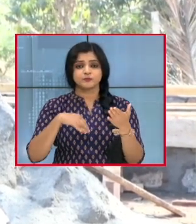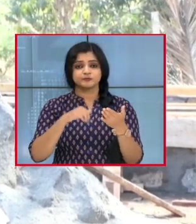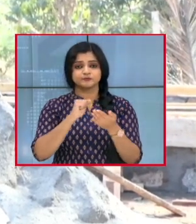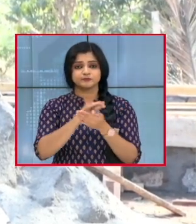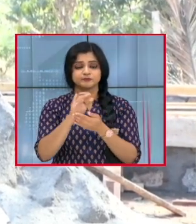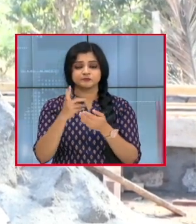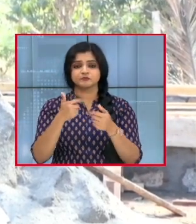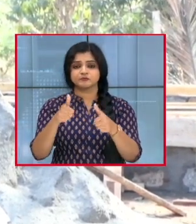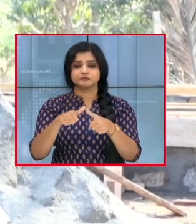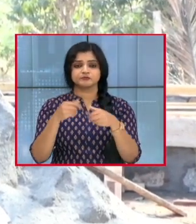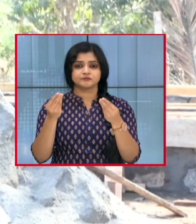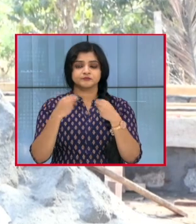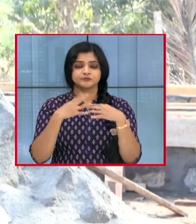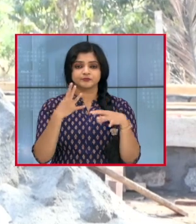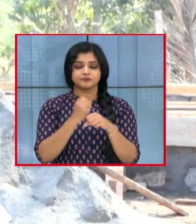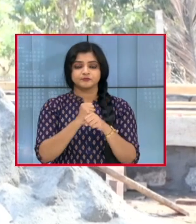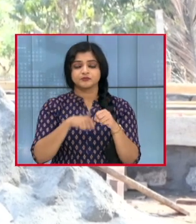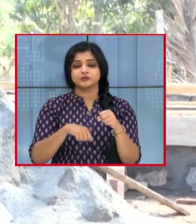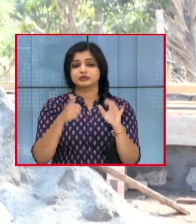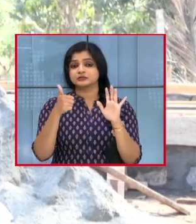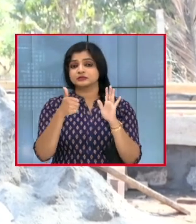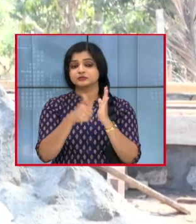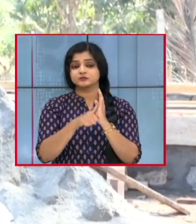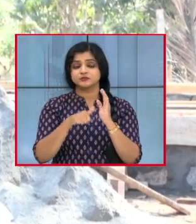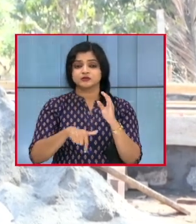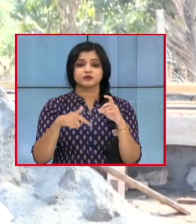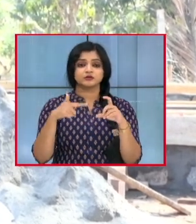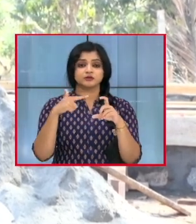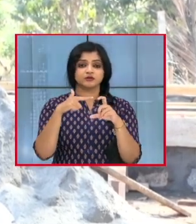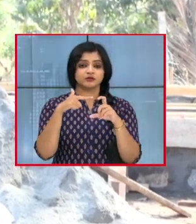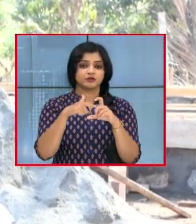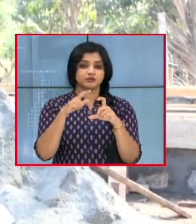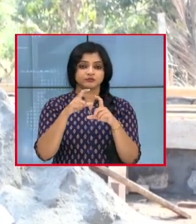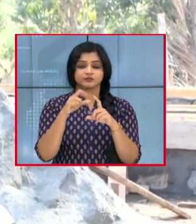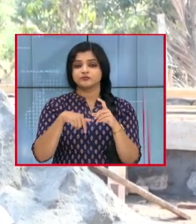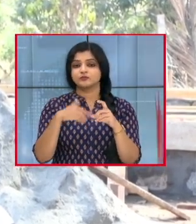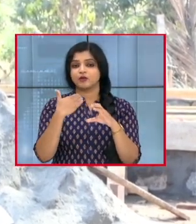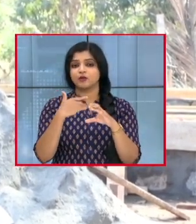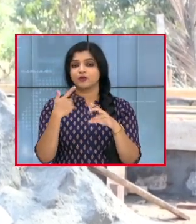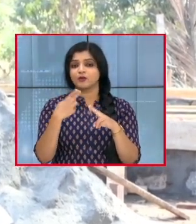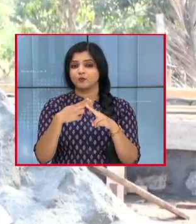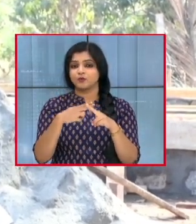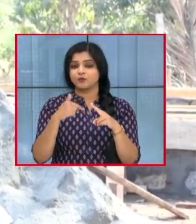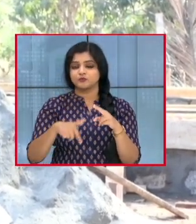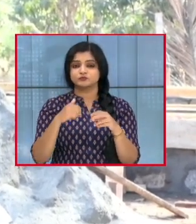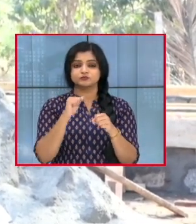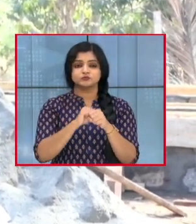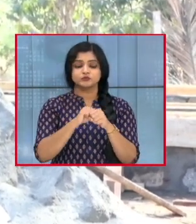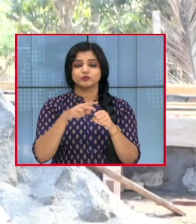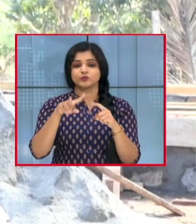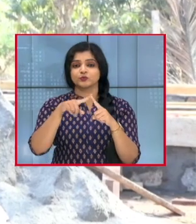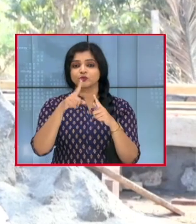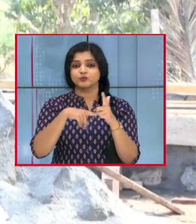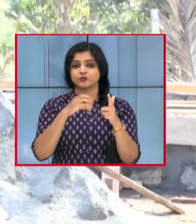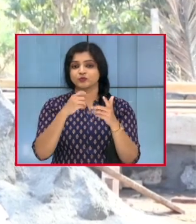കിട്ടിയില്ല. ഒരു 6 മാസം എംപ്ലോയ്മെൻറ്റ് ആകെ ജയിൽ വാർഡനായിട്ട് ഈ ഒരു സെൻട്രൽ ജയിൽ കിട്ടി.